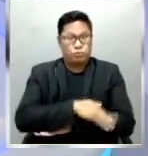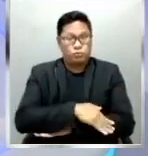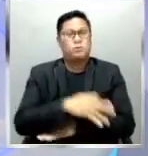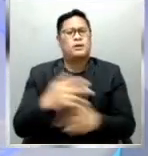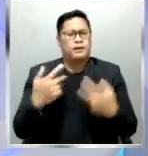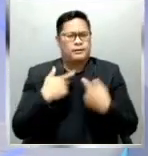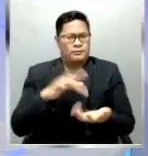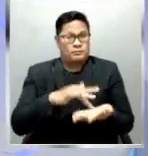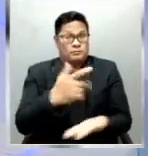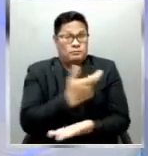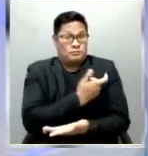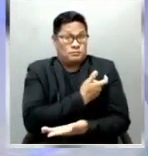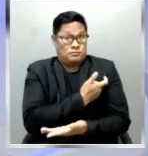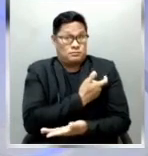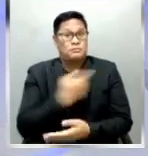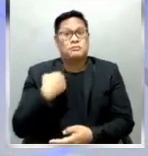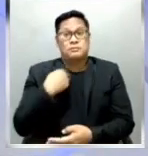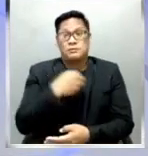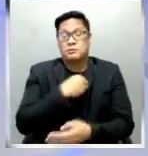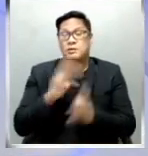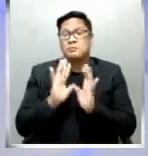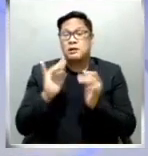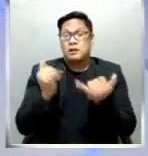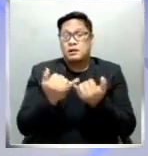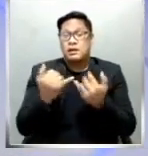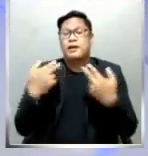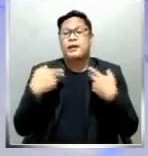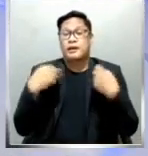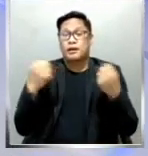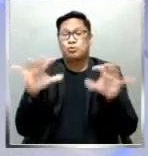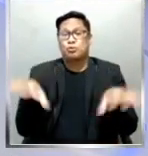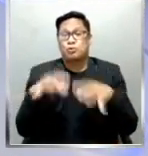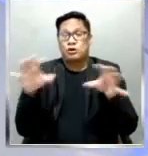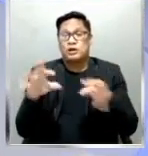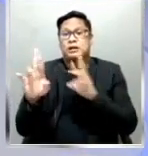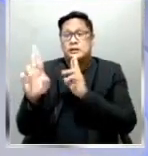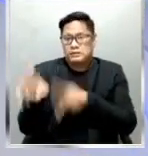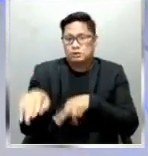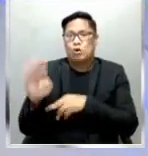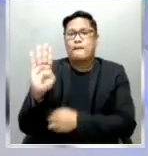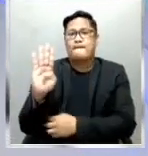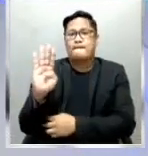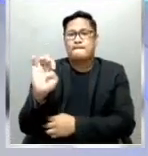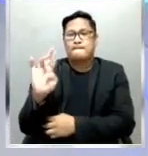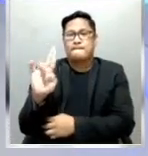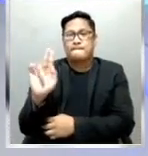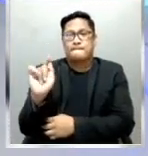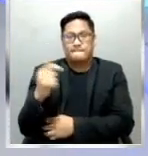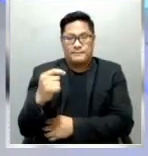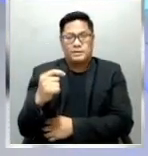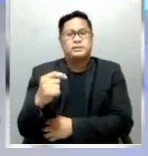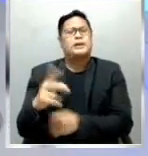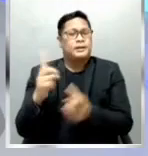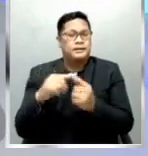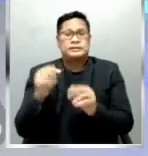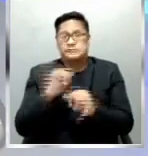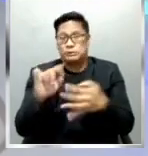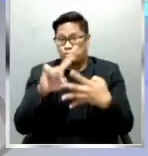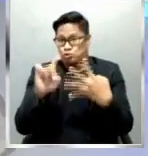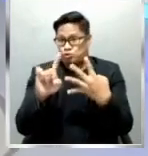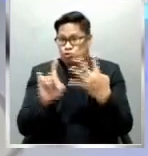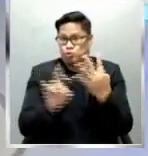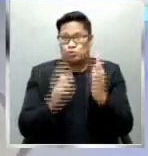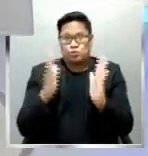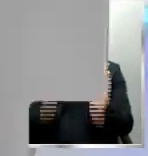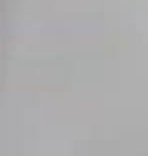miyembro ng Barangay Health Emergency Response Team o BERT at mga contact tracer. Nakatutok si